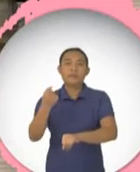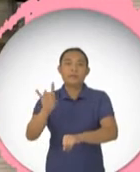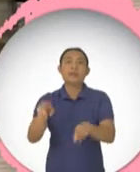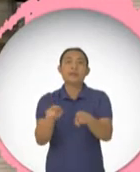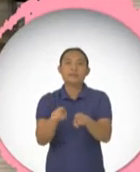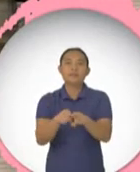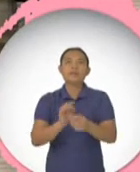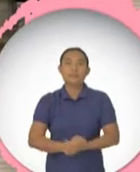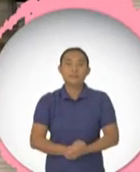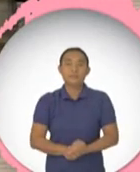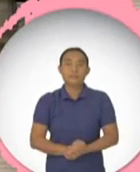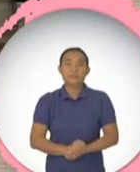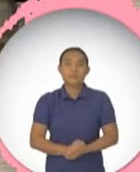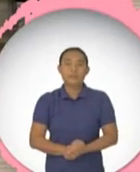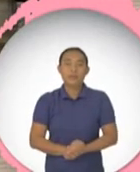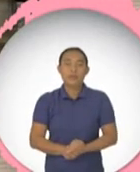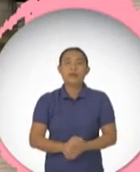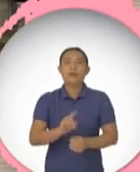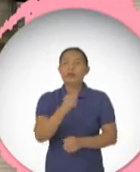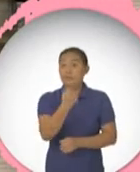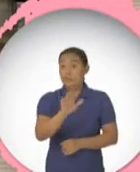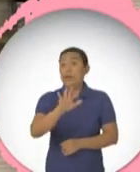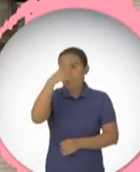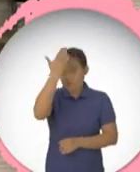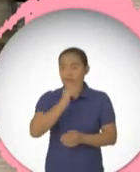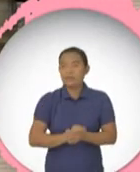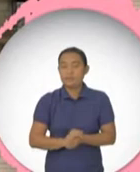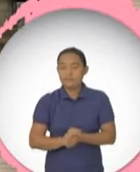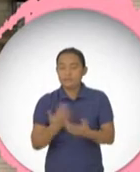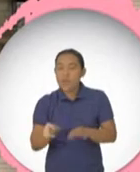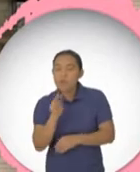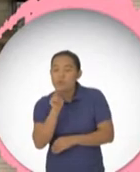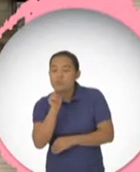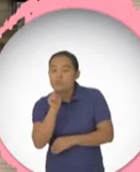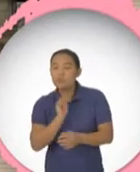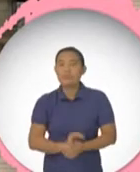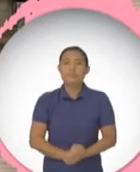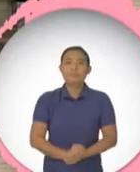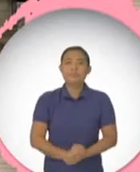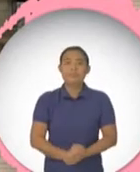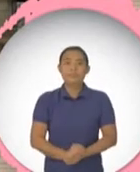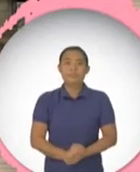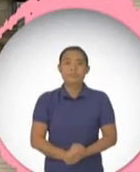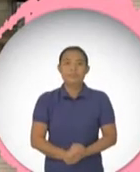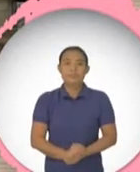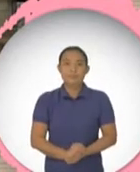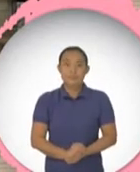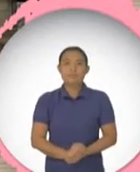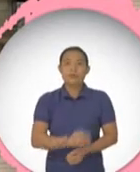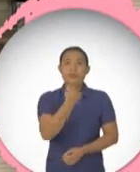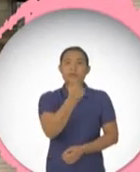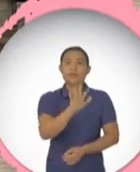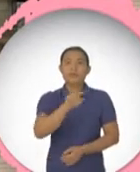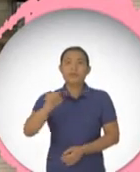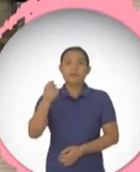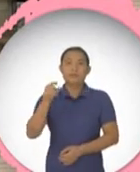ก็คือเราจะตั้งเวลาไว้ประมาณ15นาทีแรกก่อนนะคะแล้วถึงจะไปดู งั้นเดี๋ยวเราเอาอันนี้ไปอบแล้วเดี๋ยวหลังจาก15ถึง18นาท ี